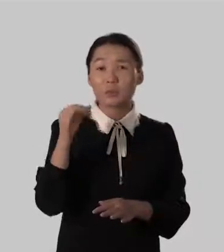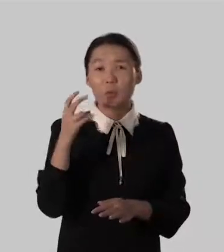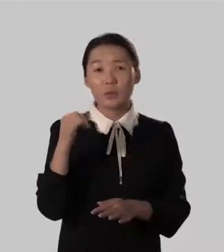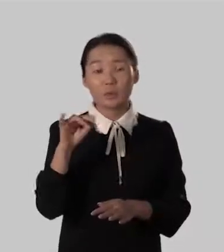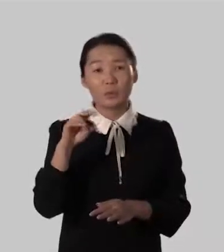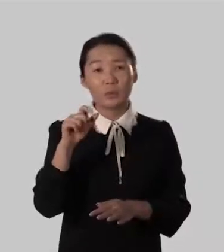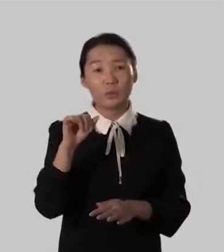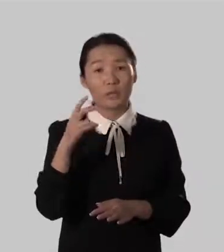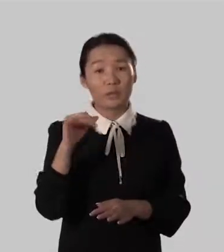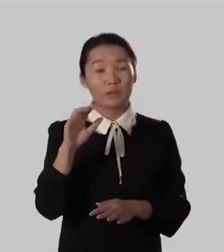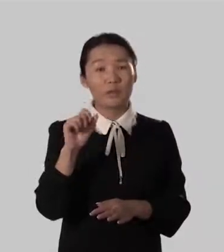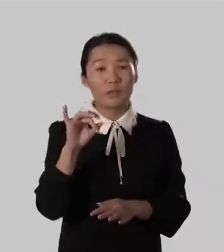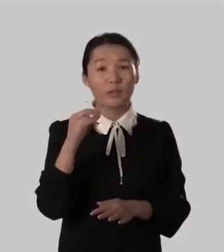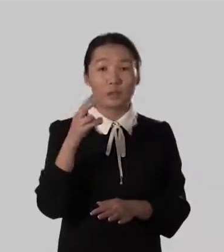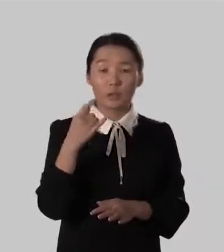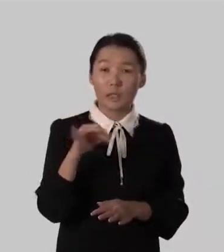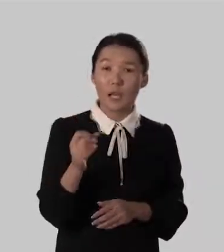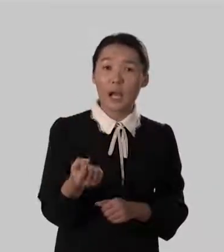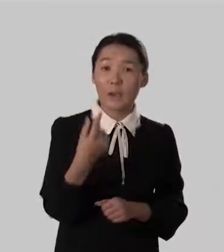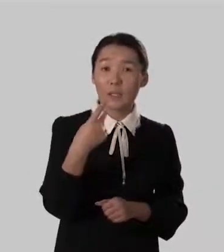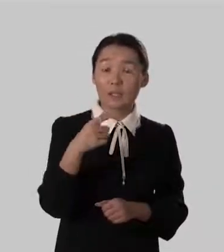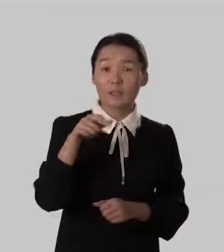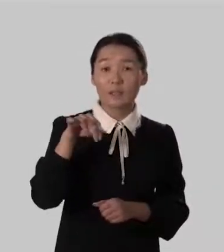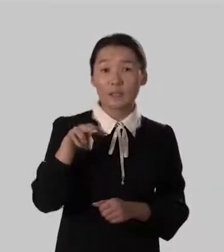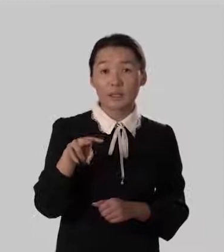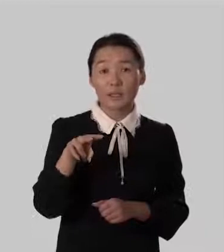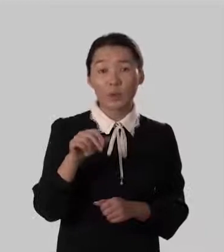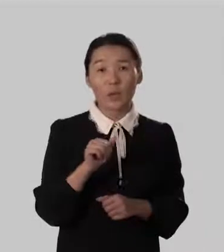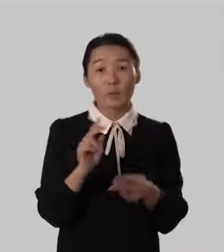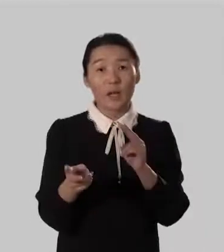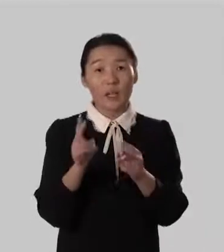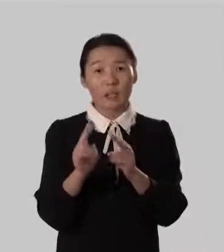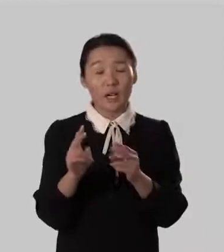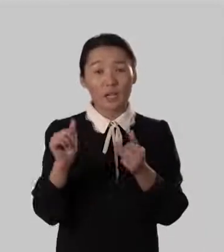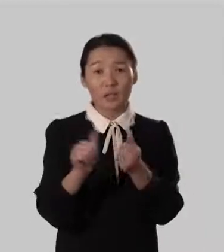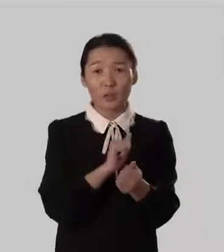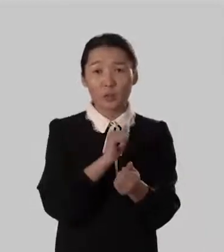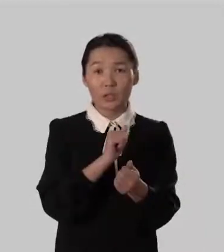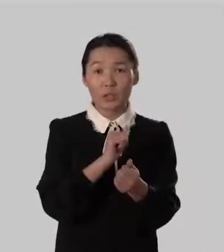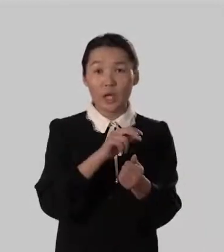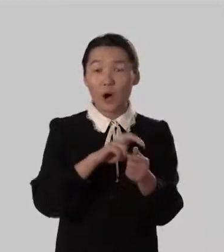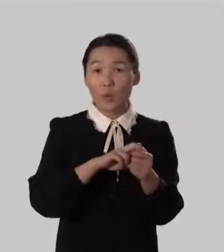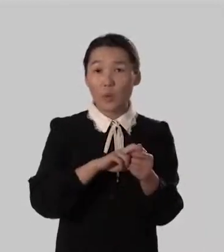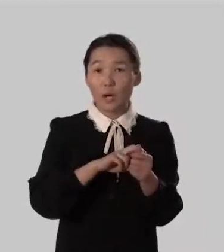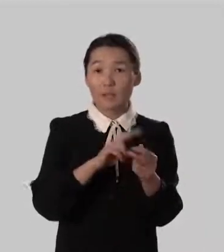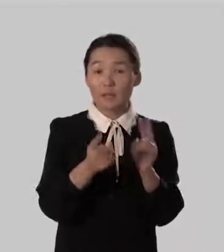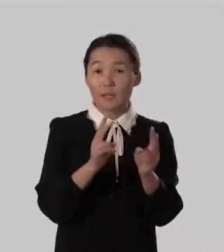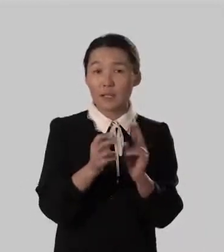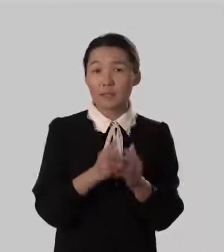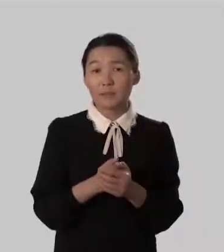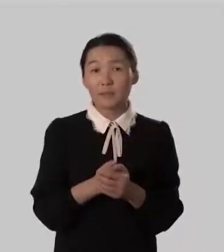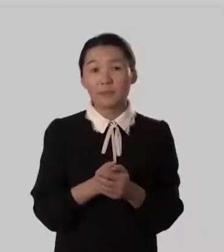вареной образовались от глаголов жарить сушить пугать варить